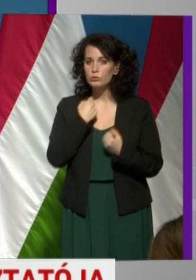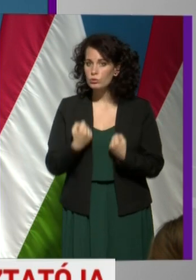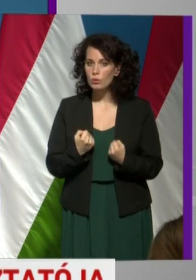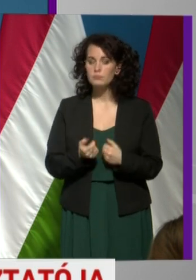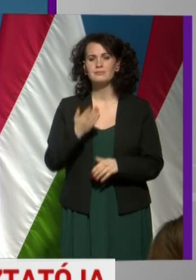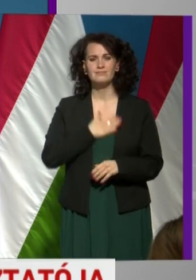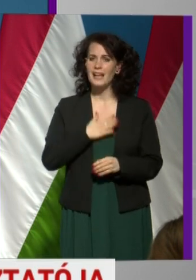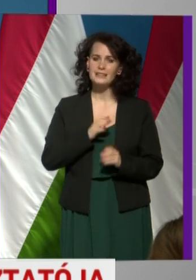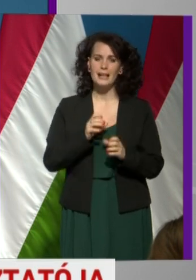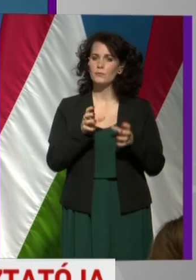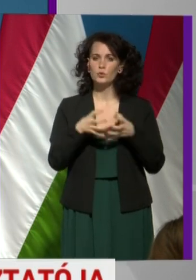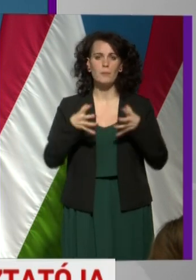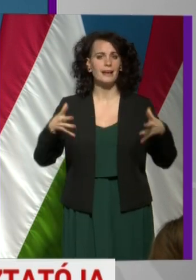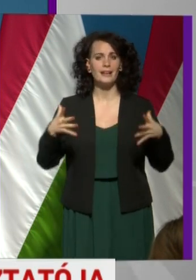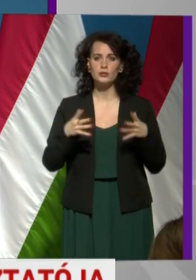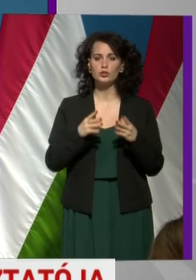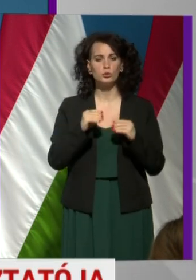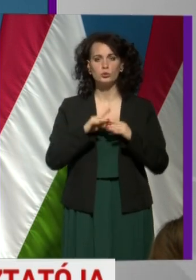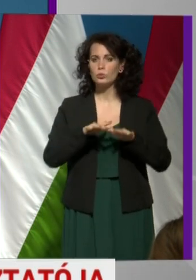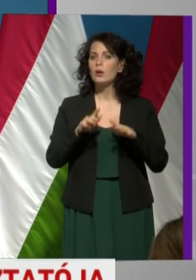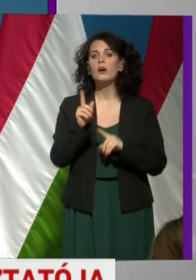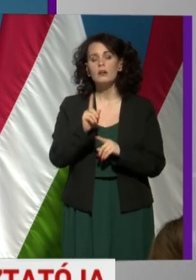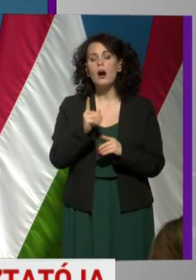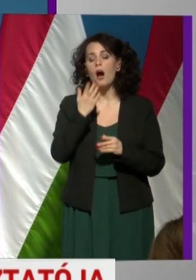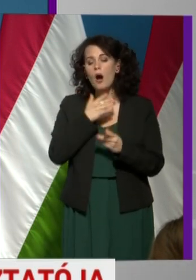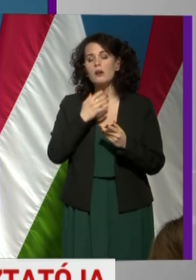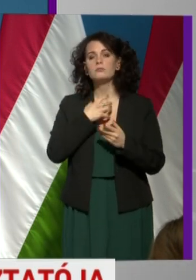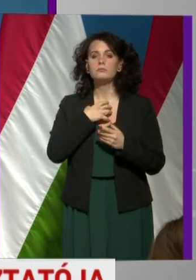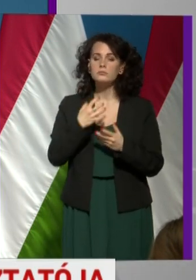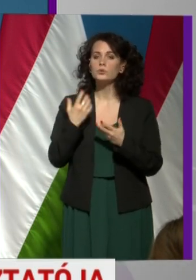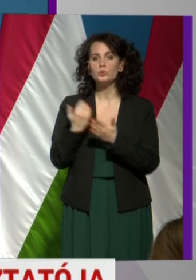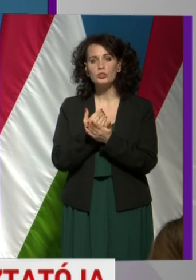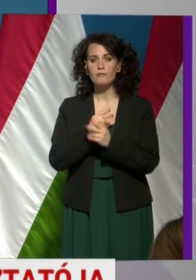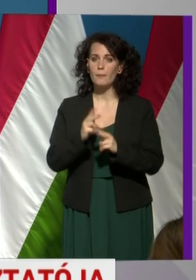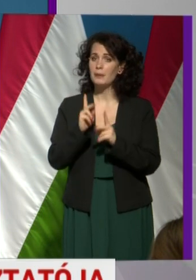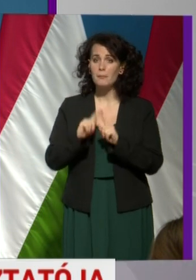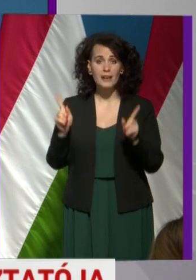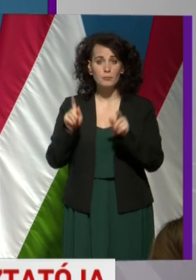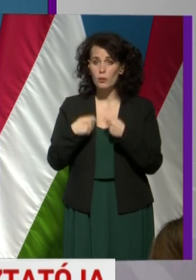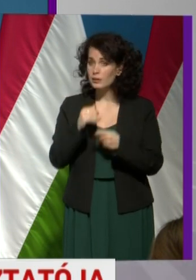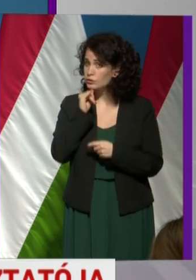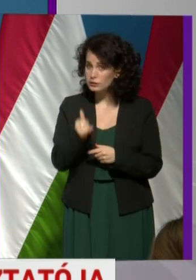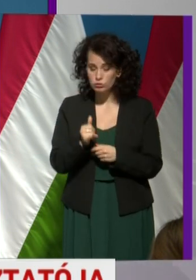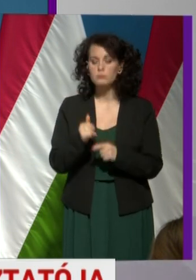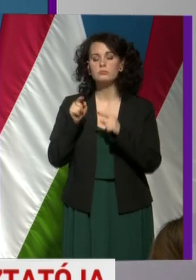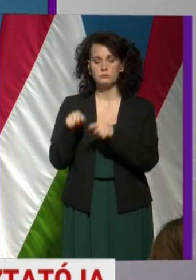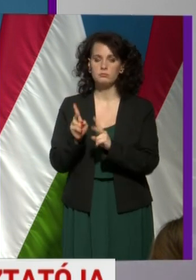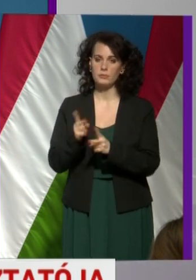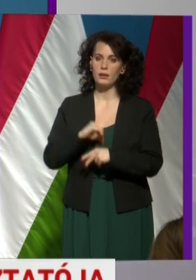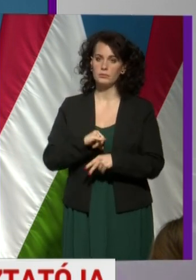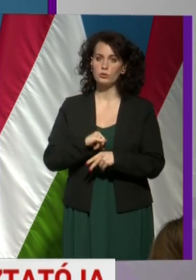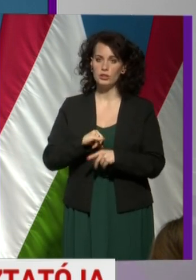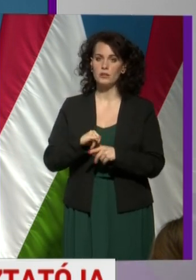szeretnénk, ha ez nem lenne tömeges, de ahol erre szükség van, mert más módon nem megoldható a gyermekek felügyelete, ott ezt